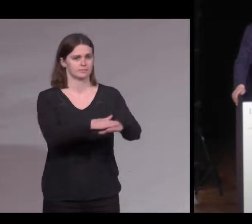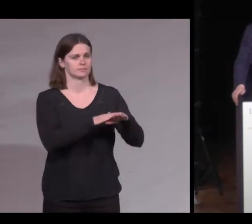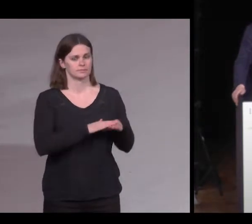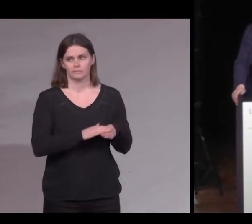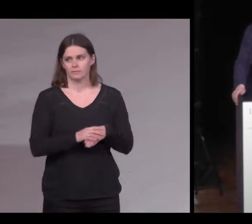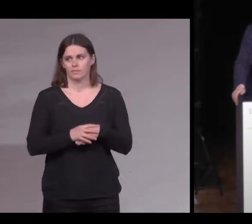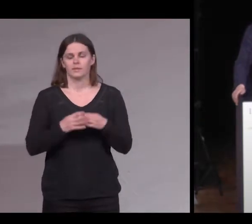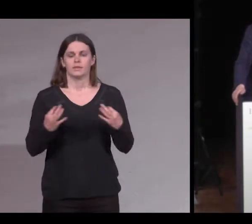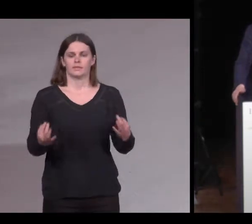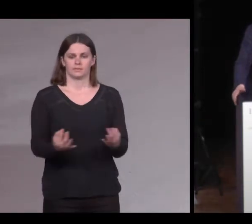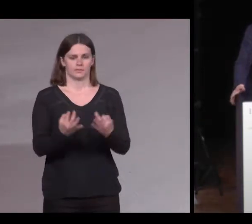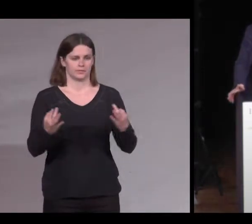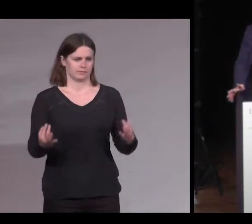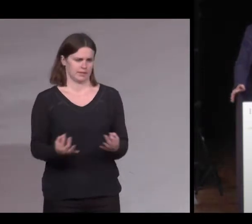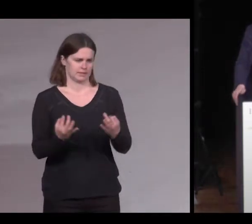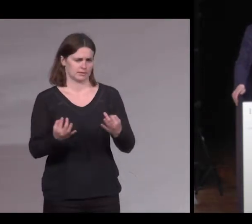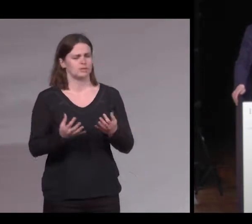následné péče v České republice,